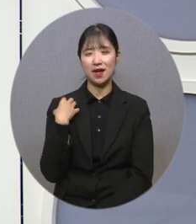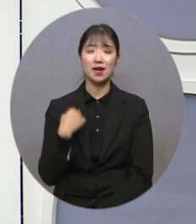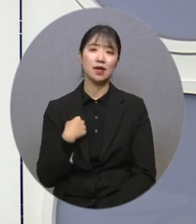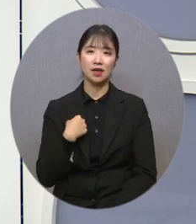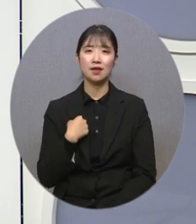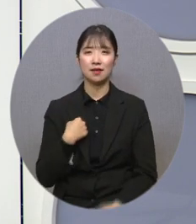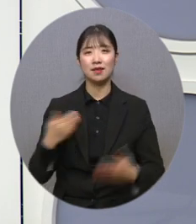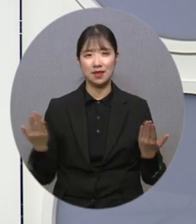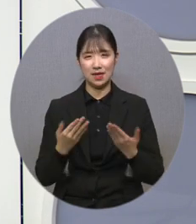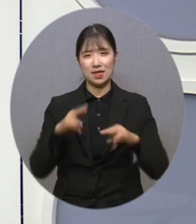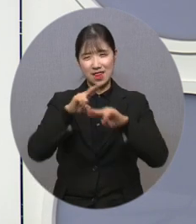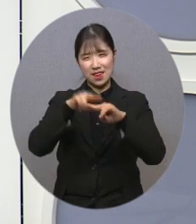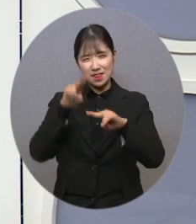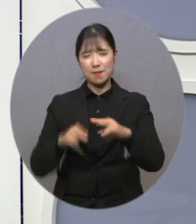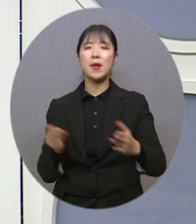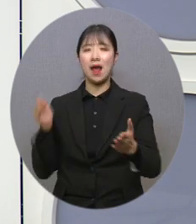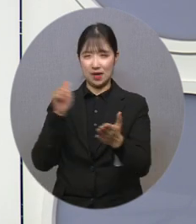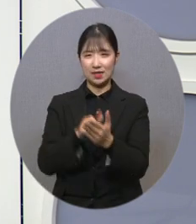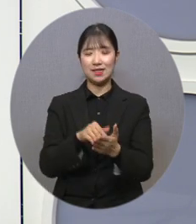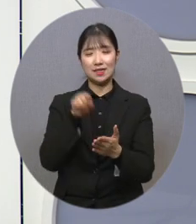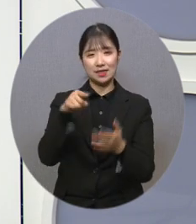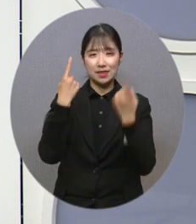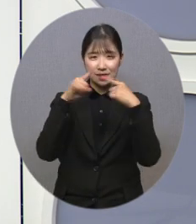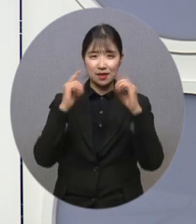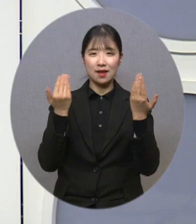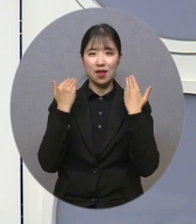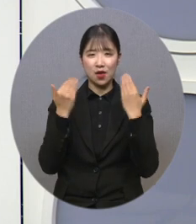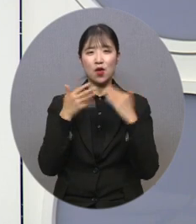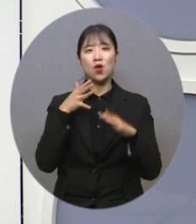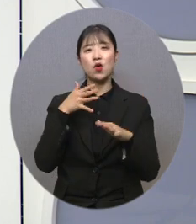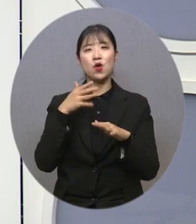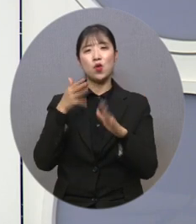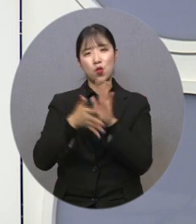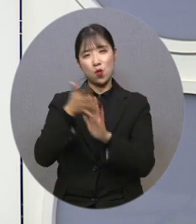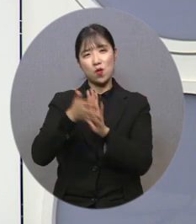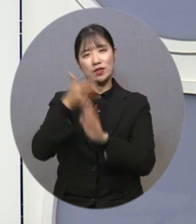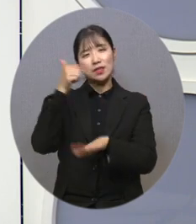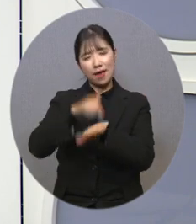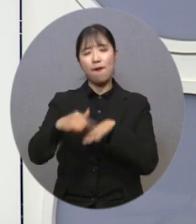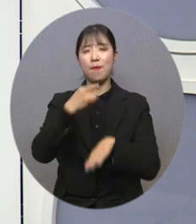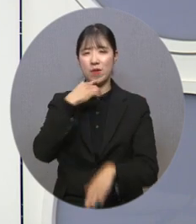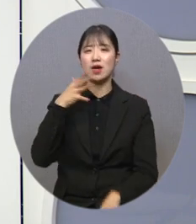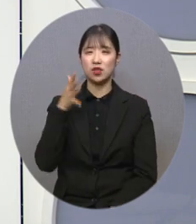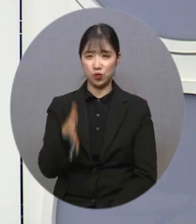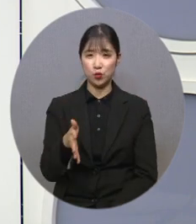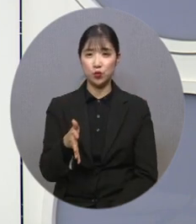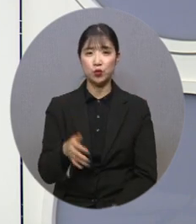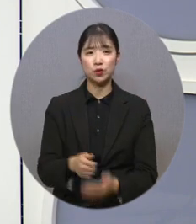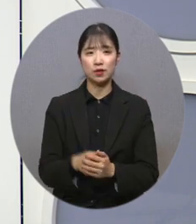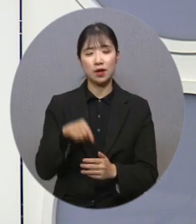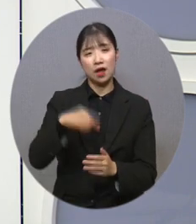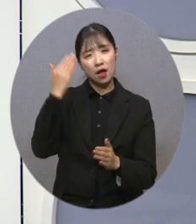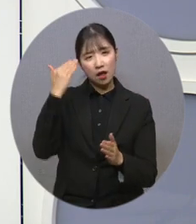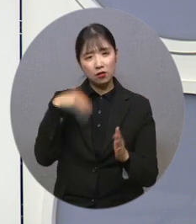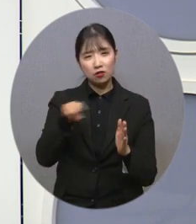할까요? 정년 퇴임 때까지 이제 그 대학에서 도시계획만을 전공했습니다. 네. 그러면서 우리나라의 가장